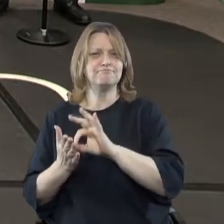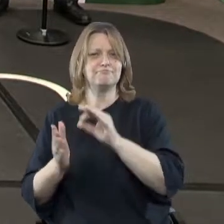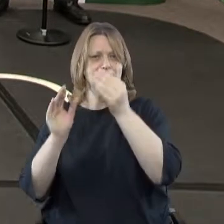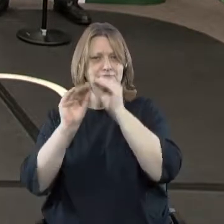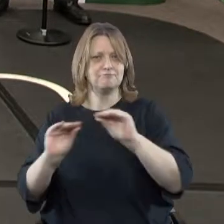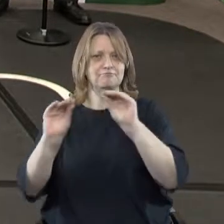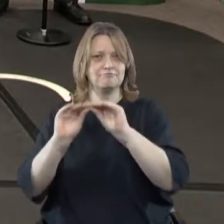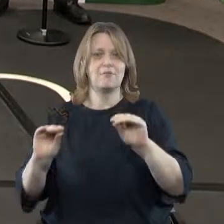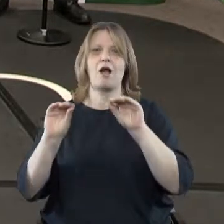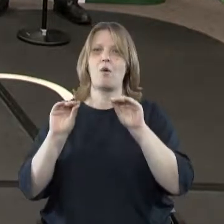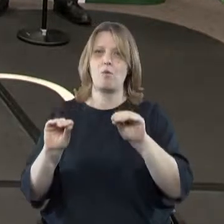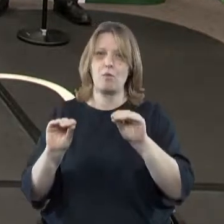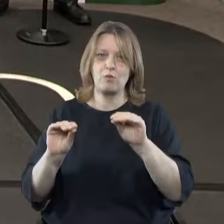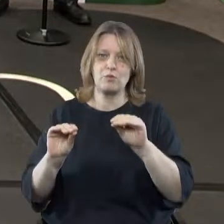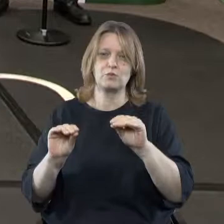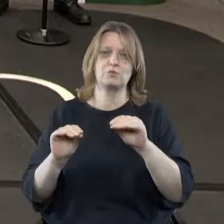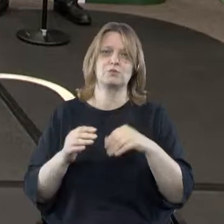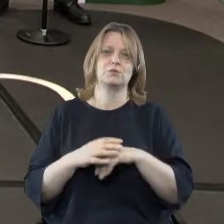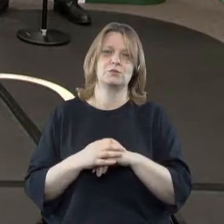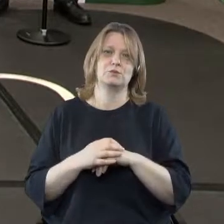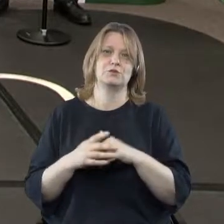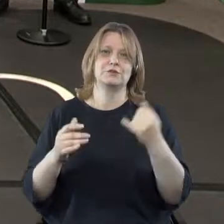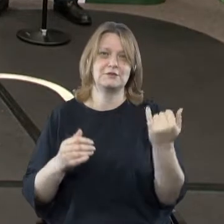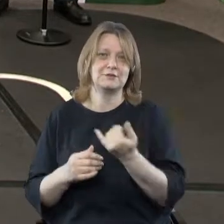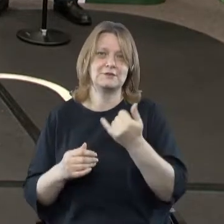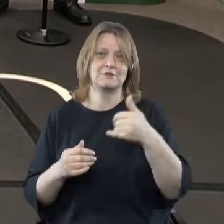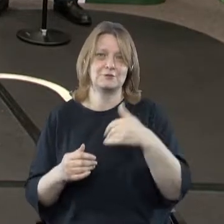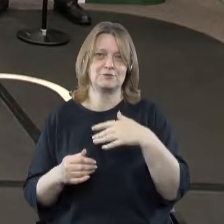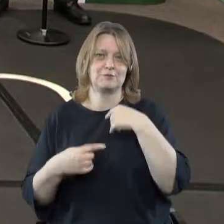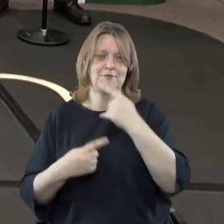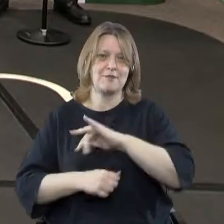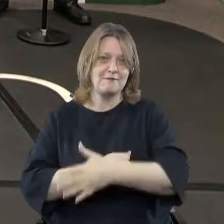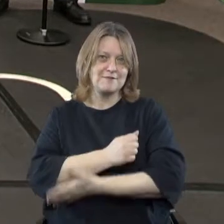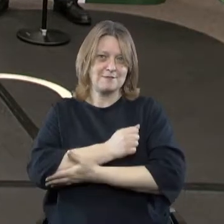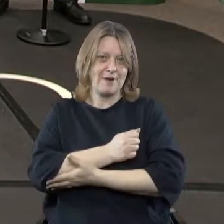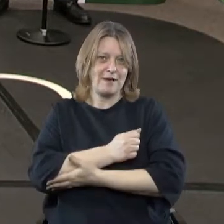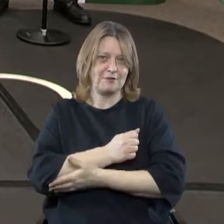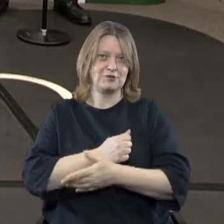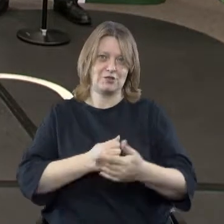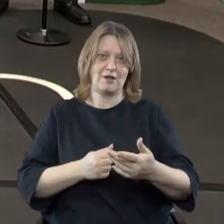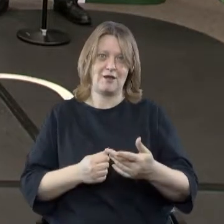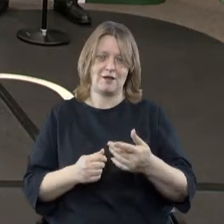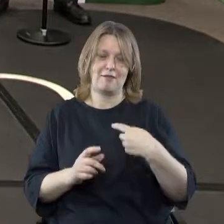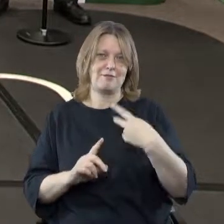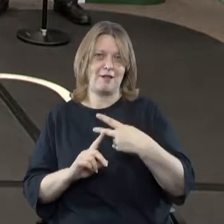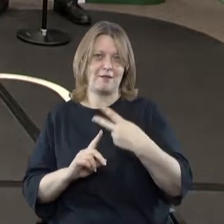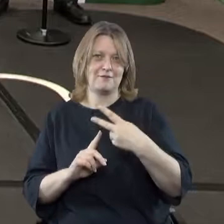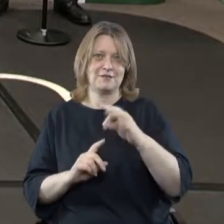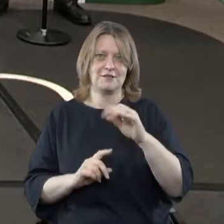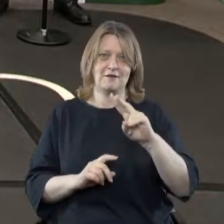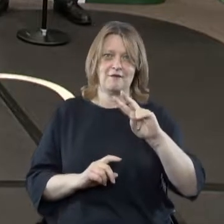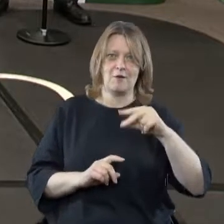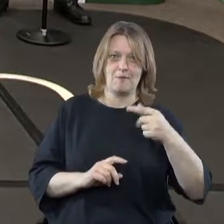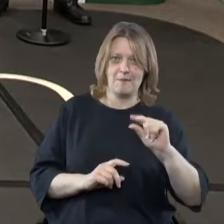informuje, edukuje. Możemy zawsze liczyć na wsparcie kanału TVP Info. Nie tylko